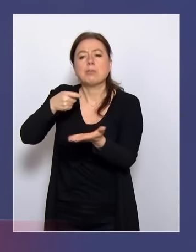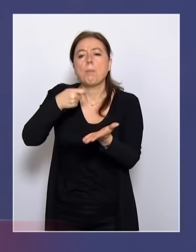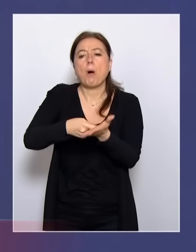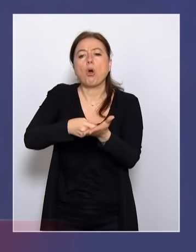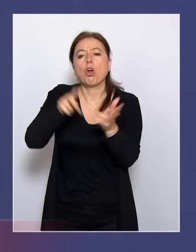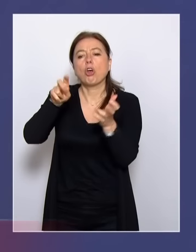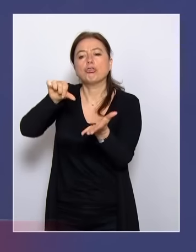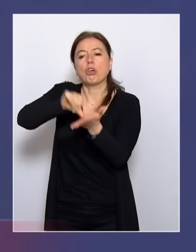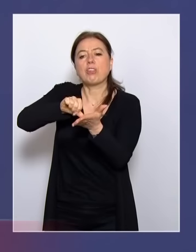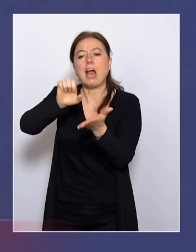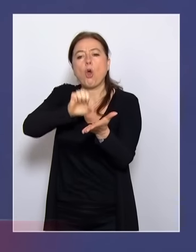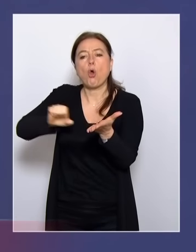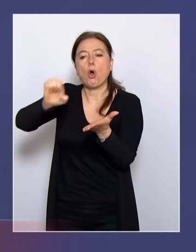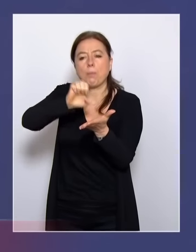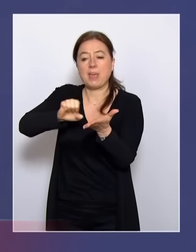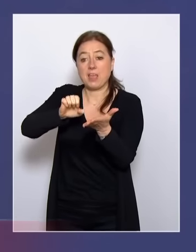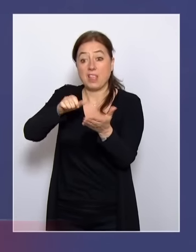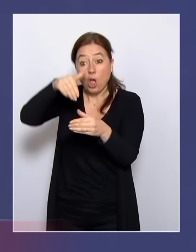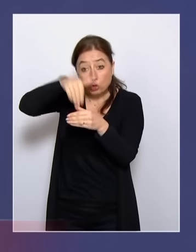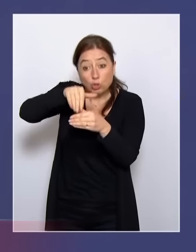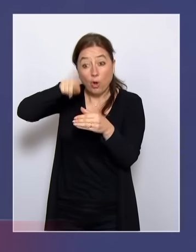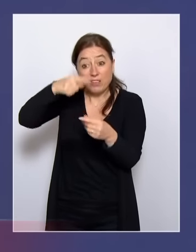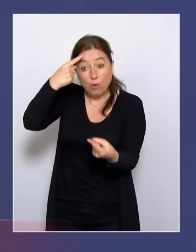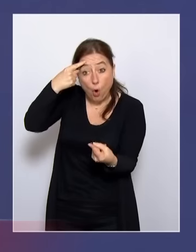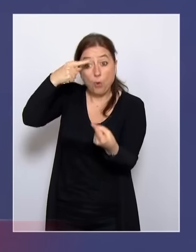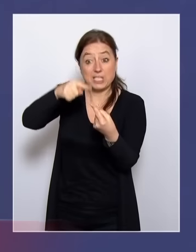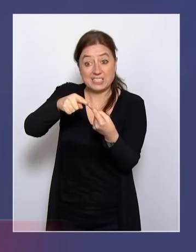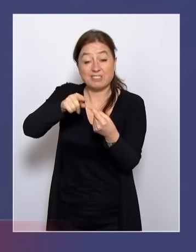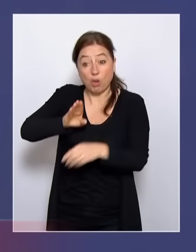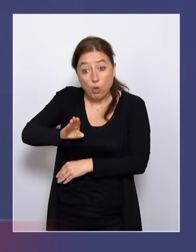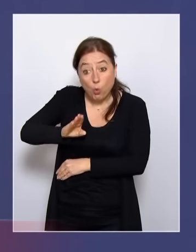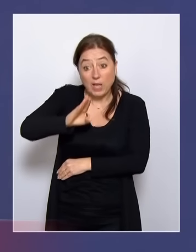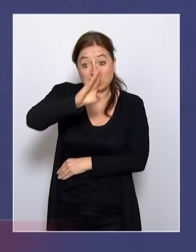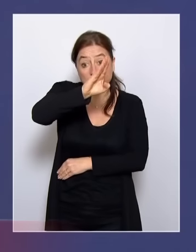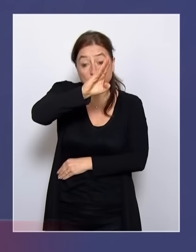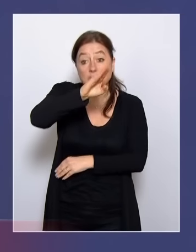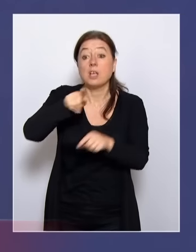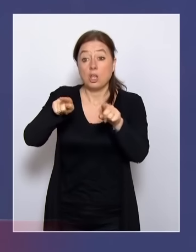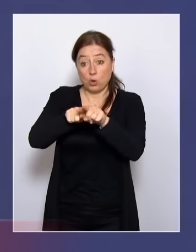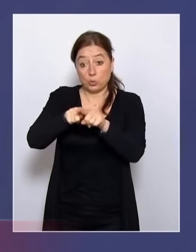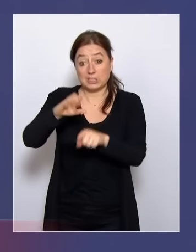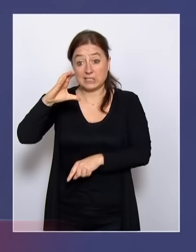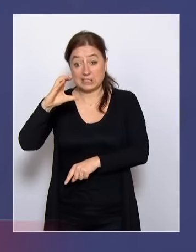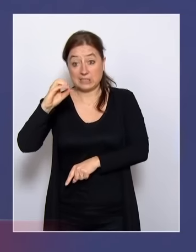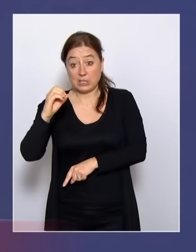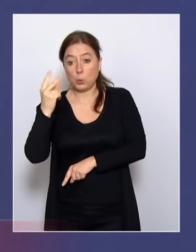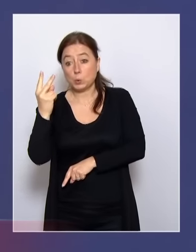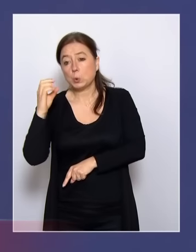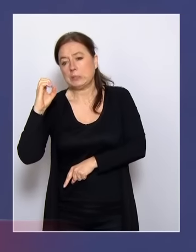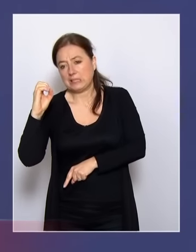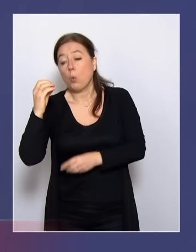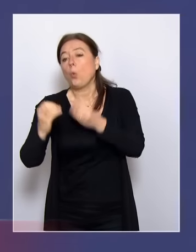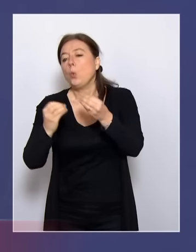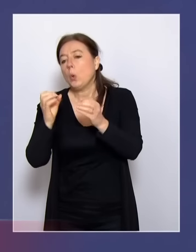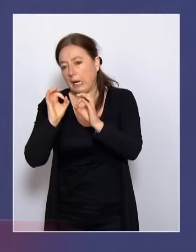européenne au moins un objectif de croissance, voire un objectif de décarbonation, en tout cas de climat, pour